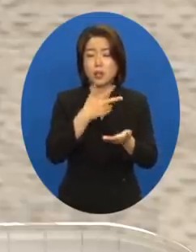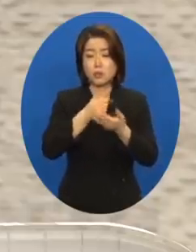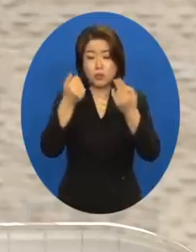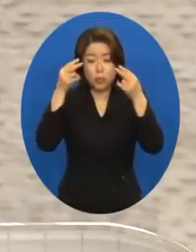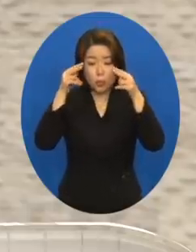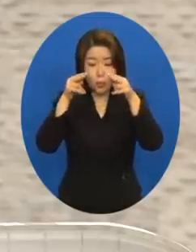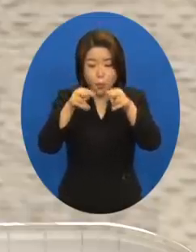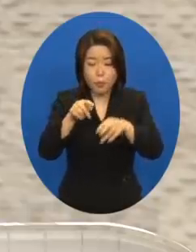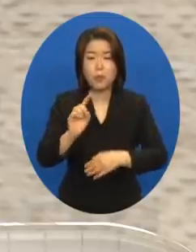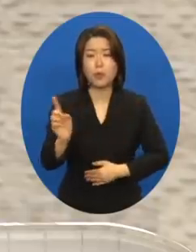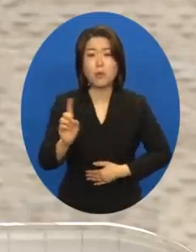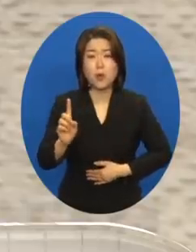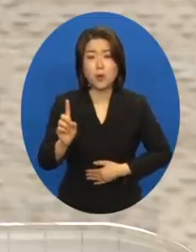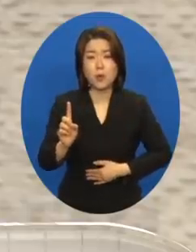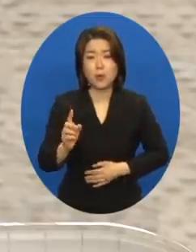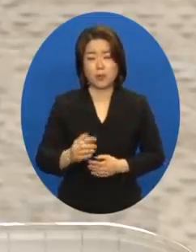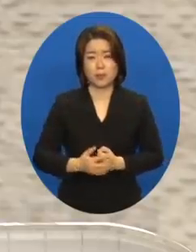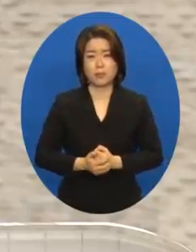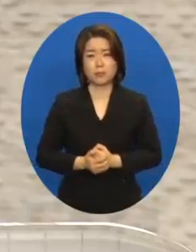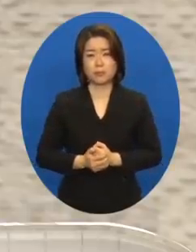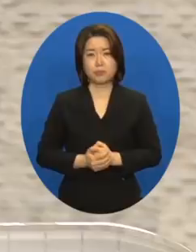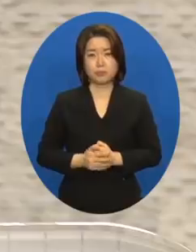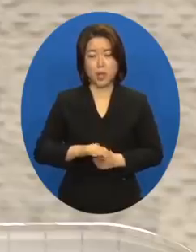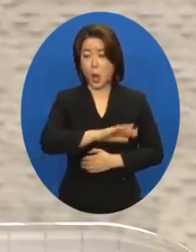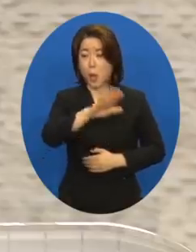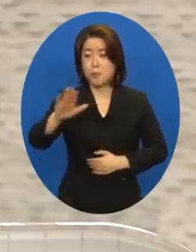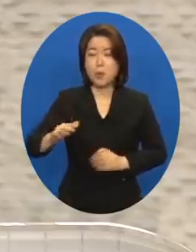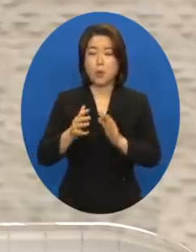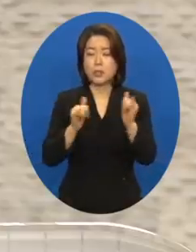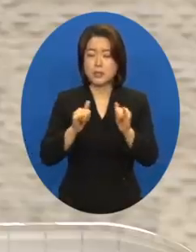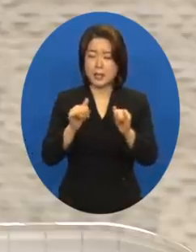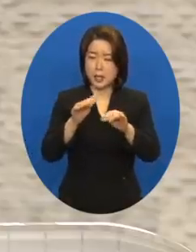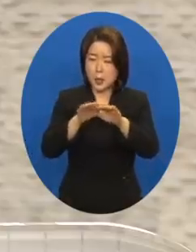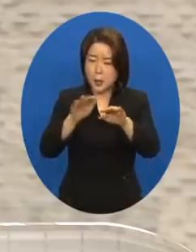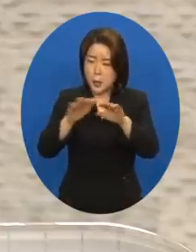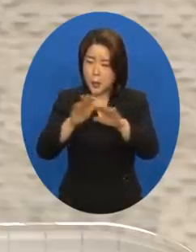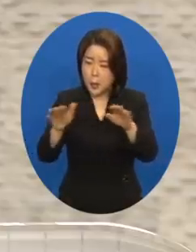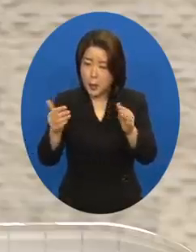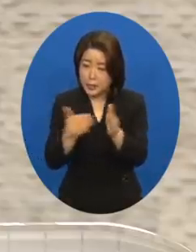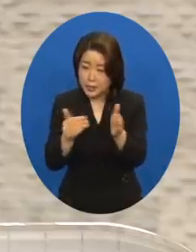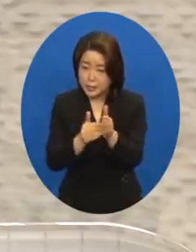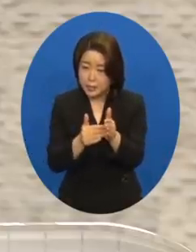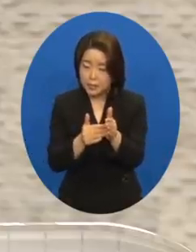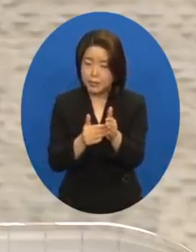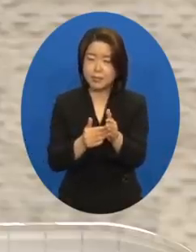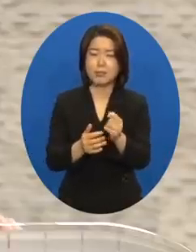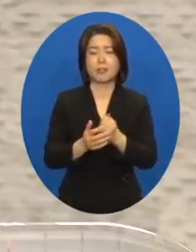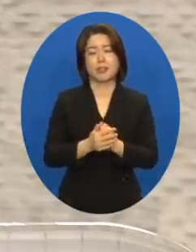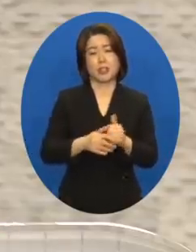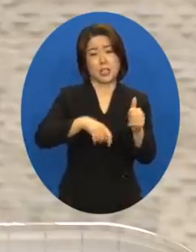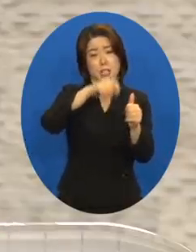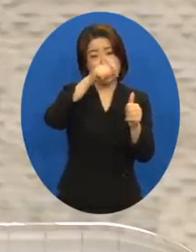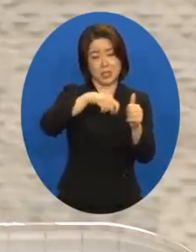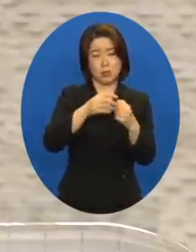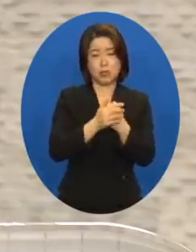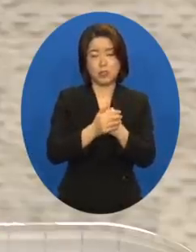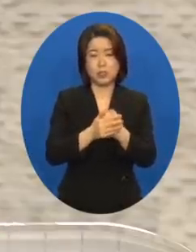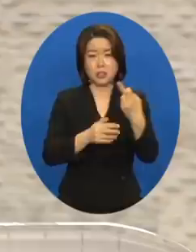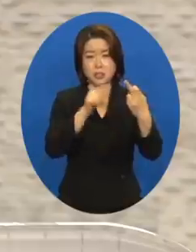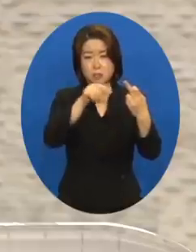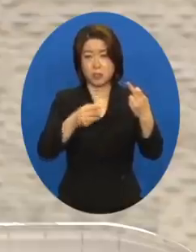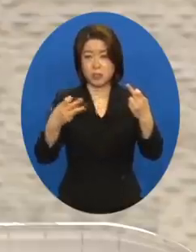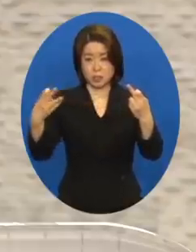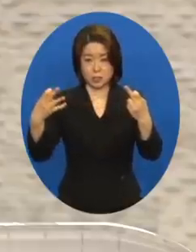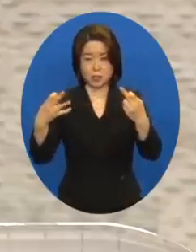뭔지 아십니까 모든 사람과 화 했느냐 히브리서 12장 14 셀에